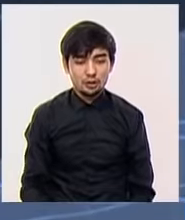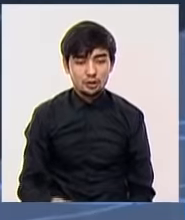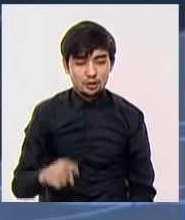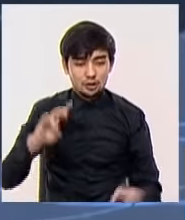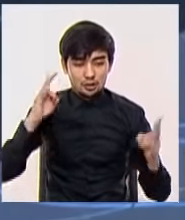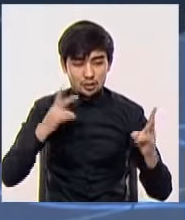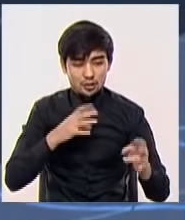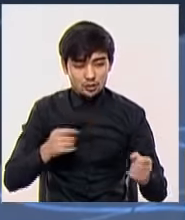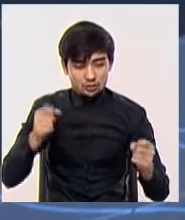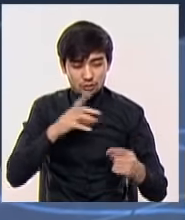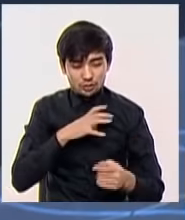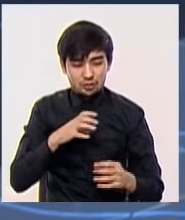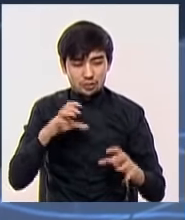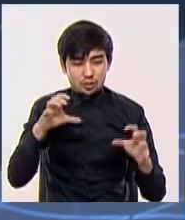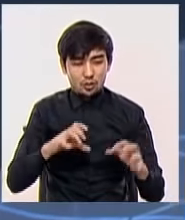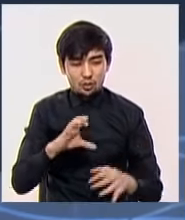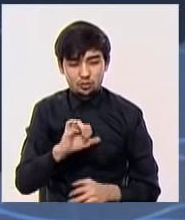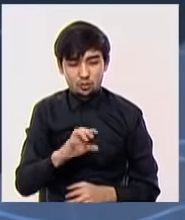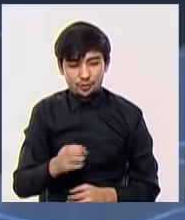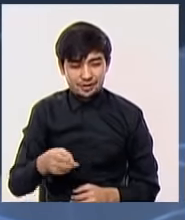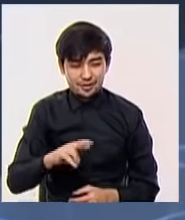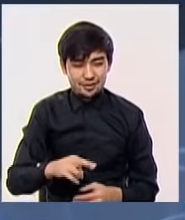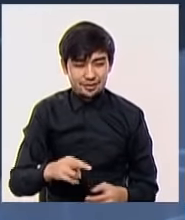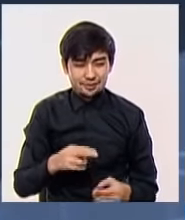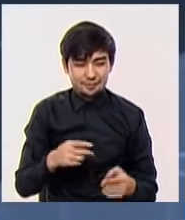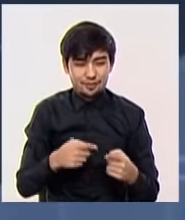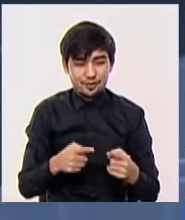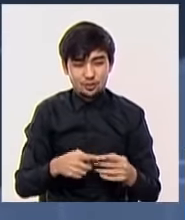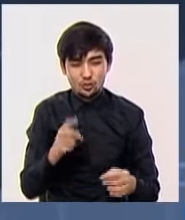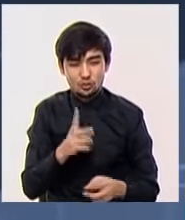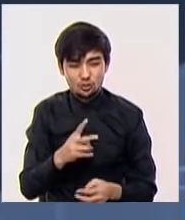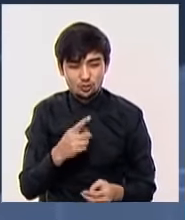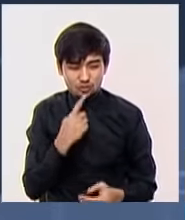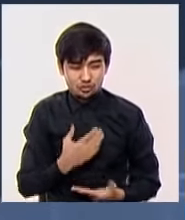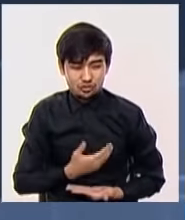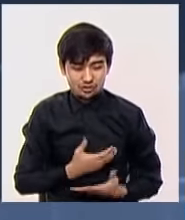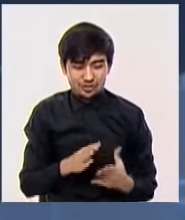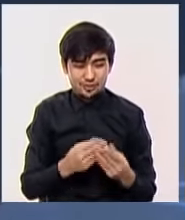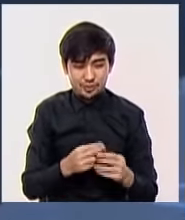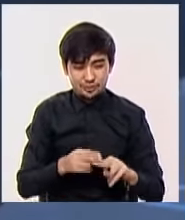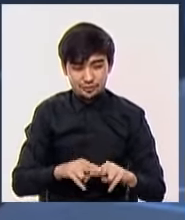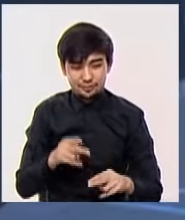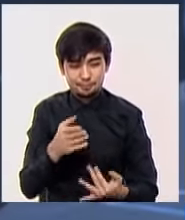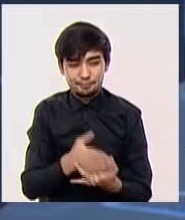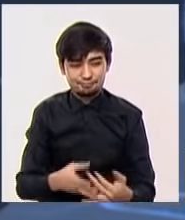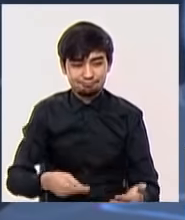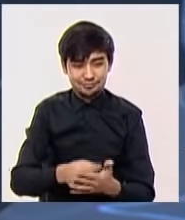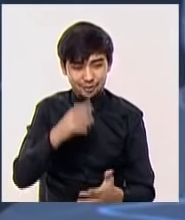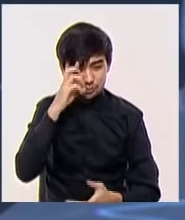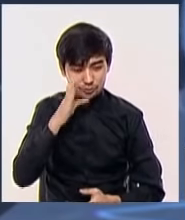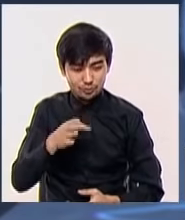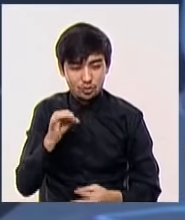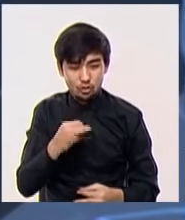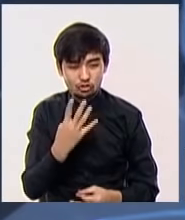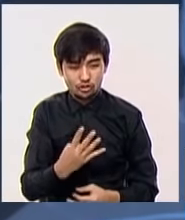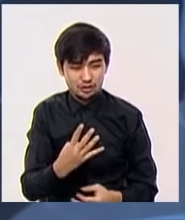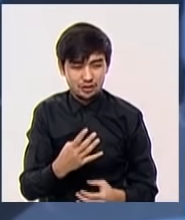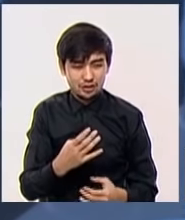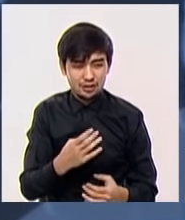известны правила субсидирования арендные платы жилья малоимущим семьям претендовать на выплаты смогут четыре категории